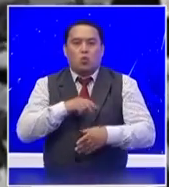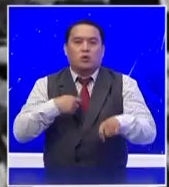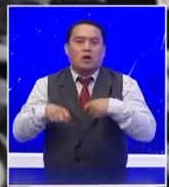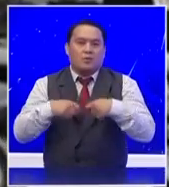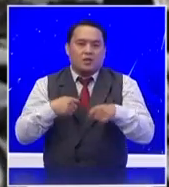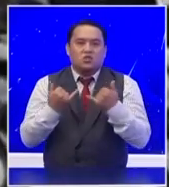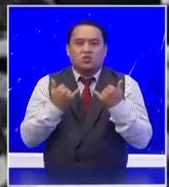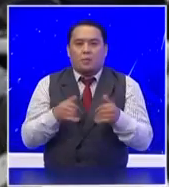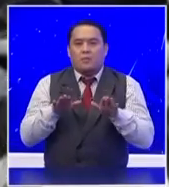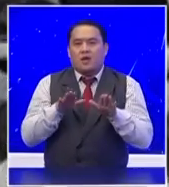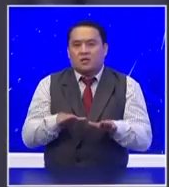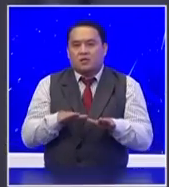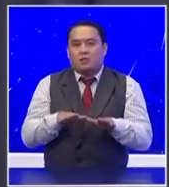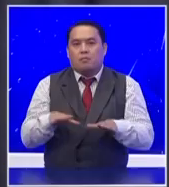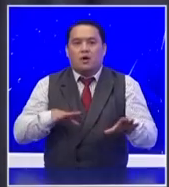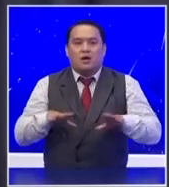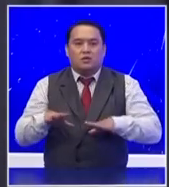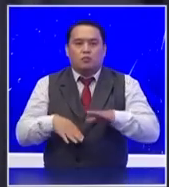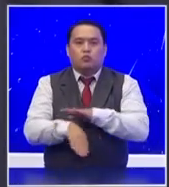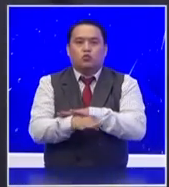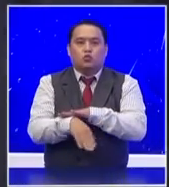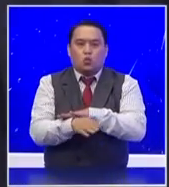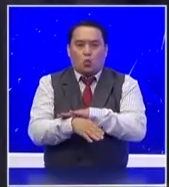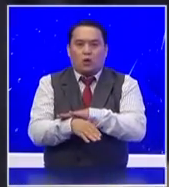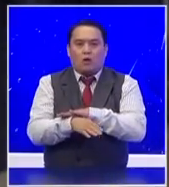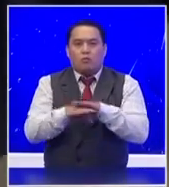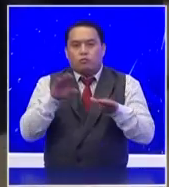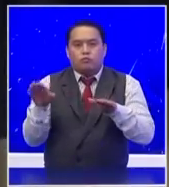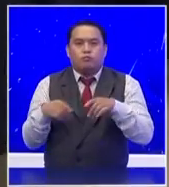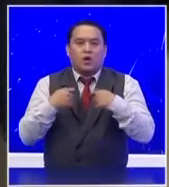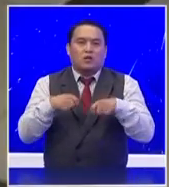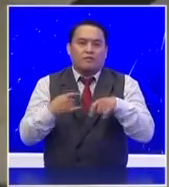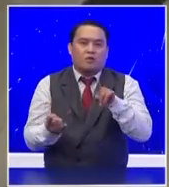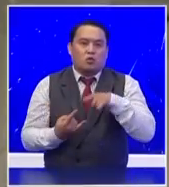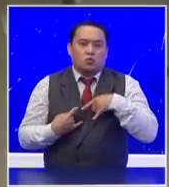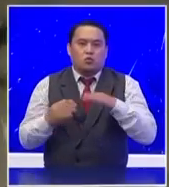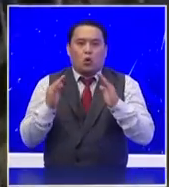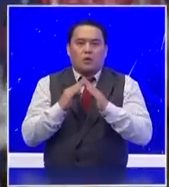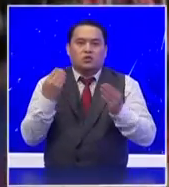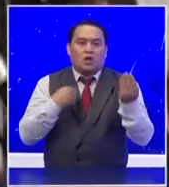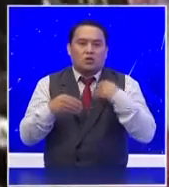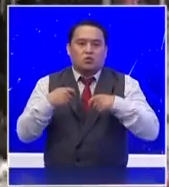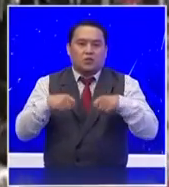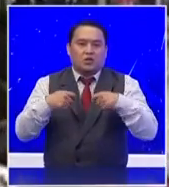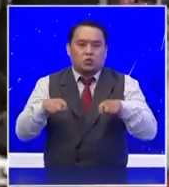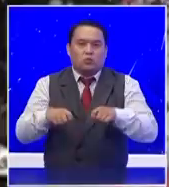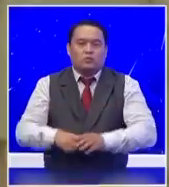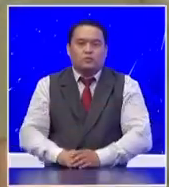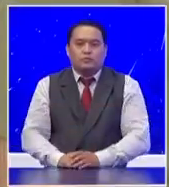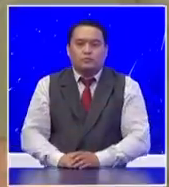ярмарки. Сейчас места под ярмарки на базарах пустуют. Те, кто продавал форму, торгуют домашней одеждой.